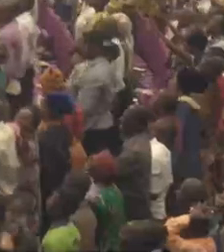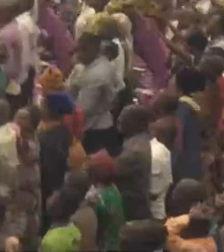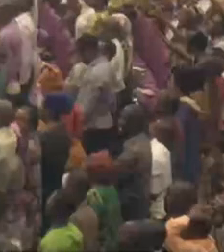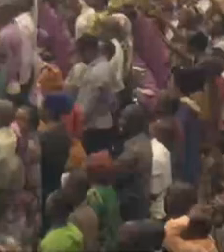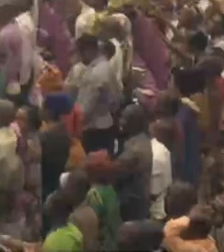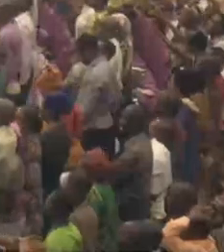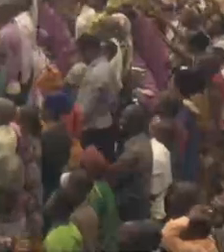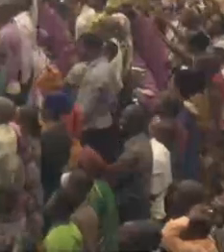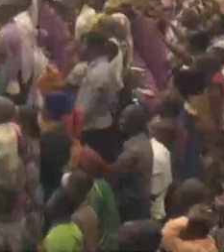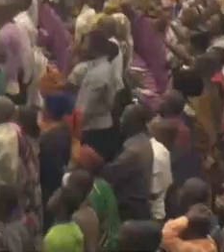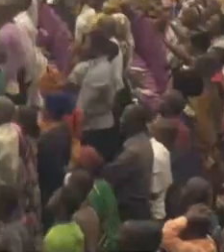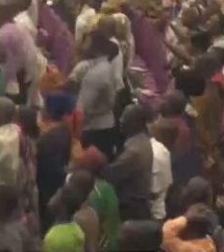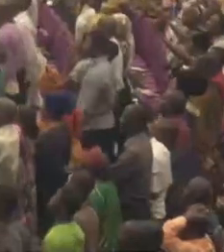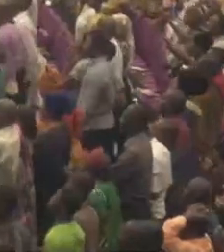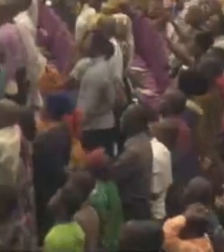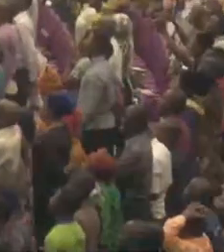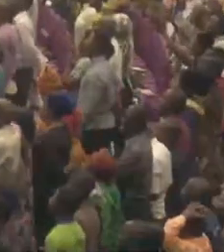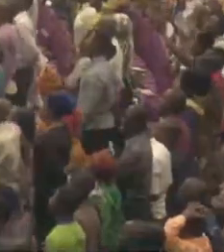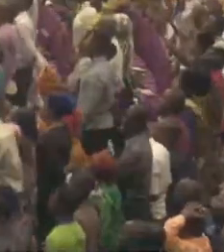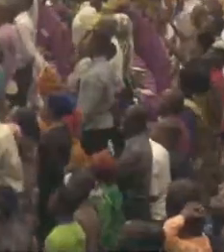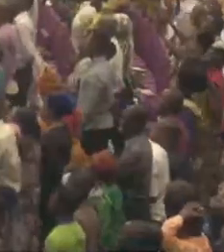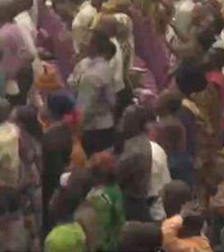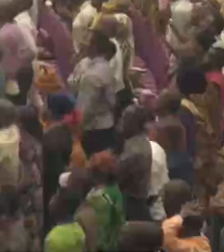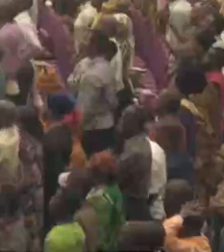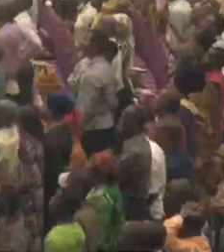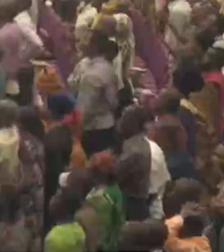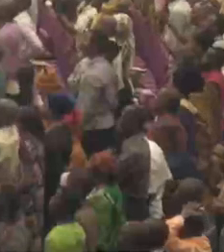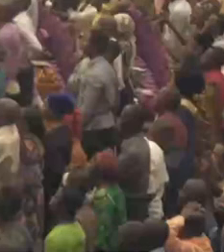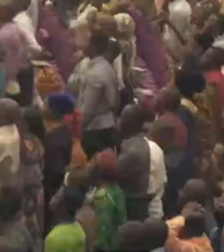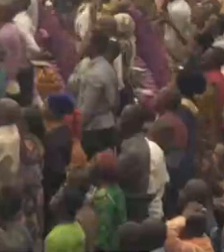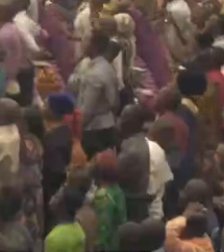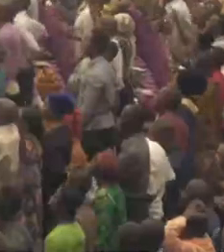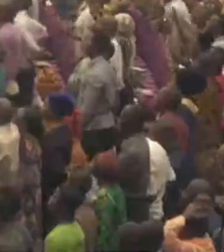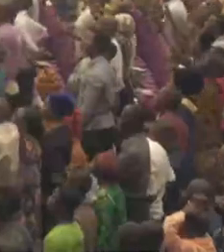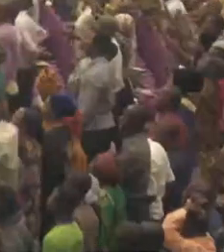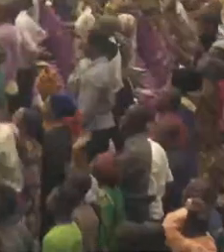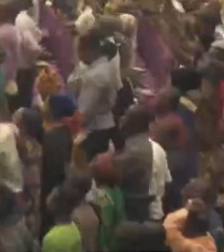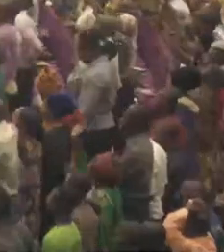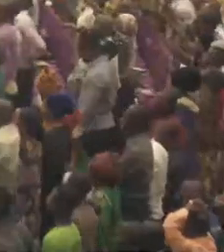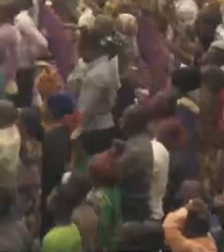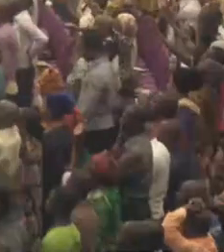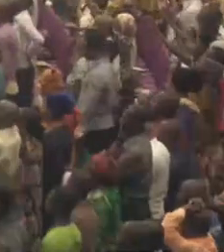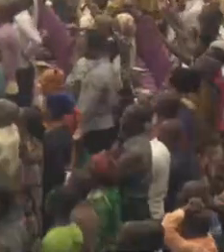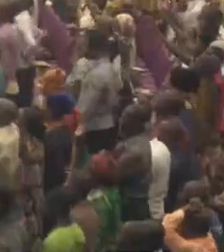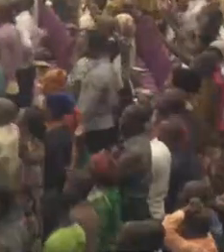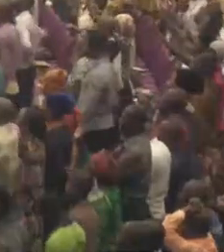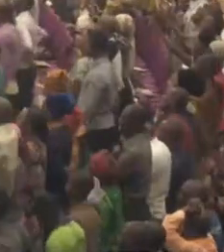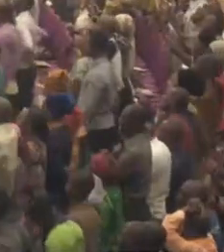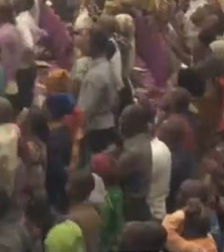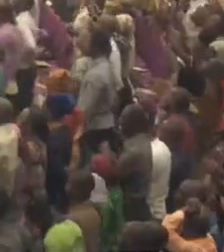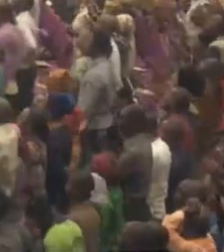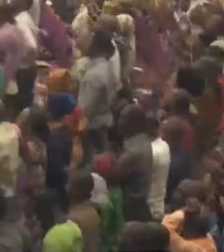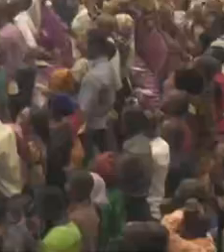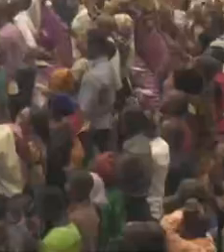La guérison dans votre corps, la guérison dans votre âme, la guérison dans vos